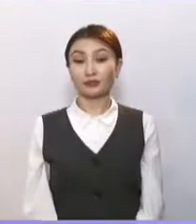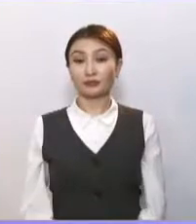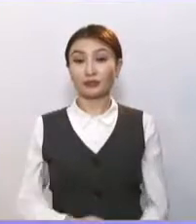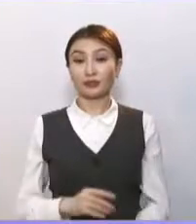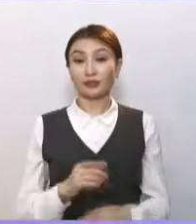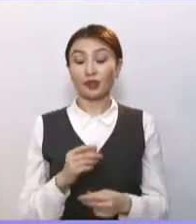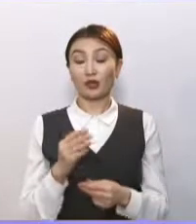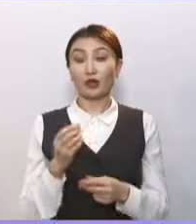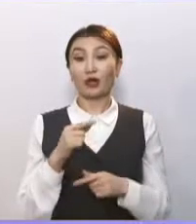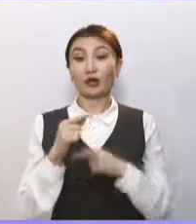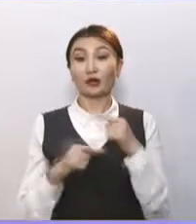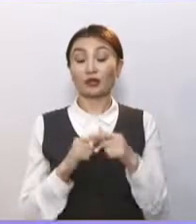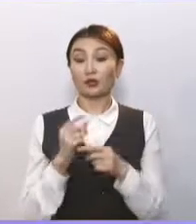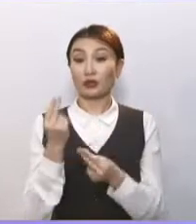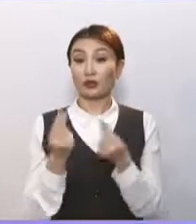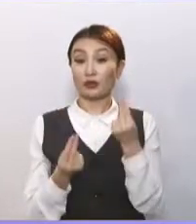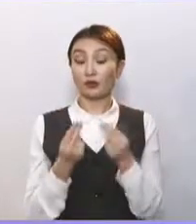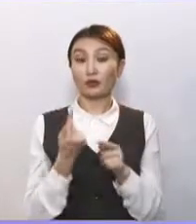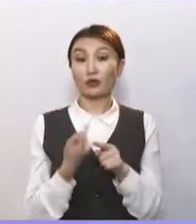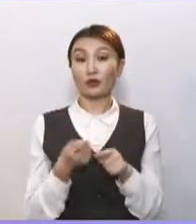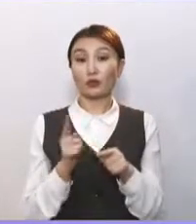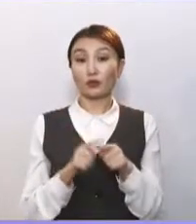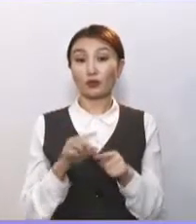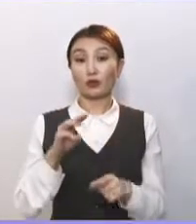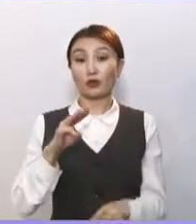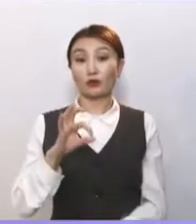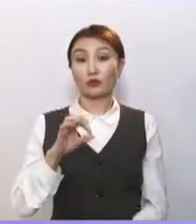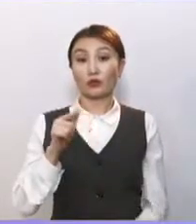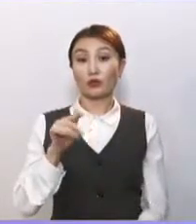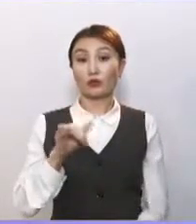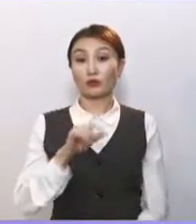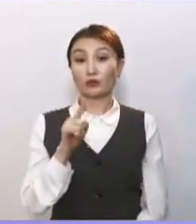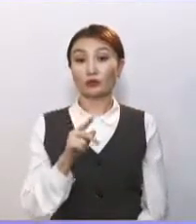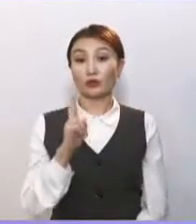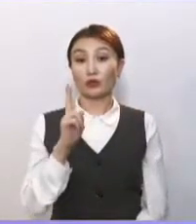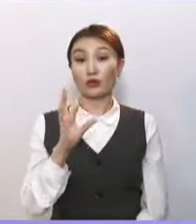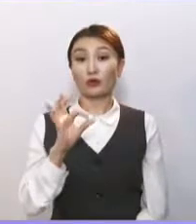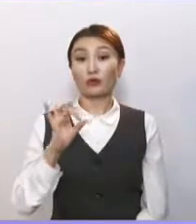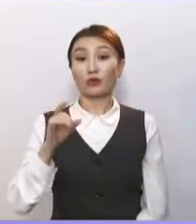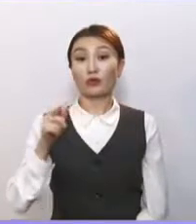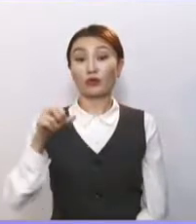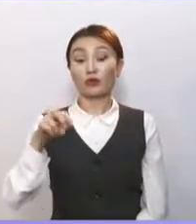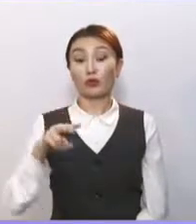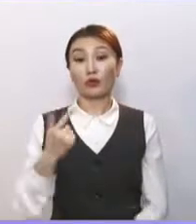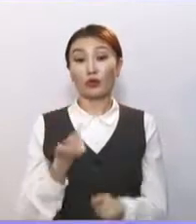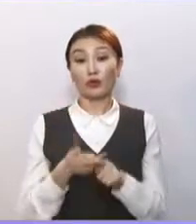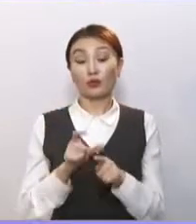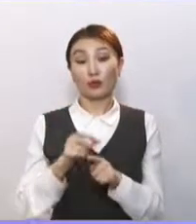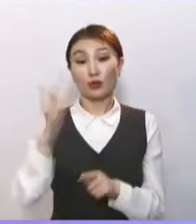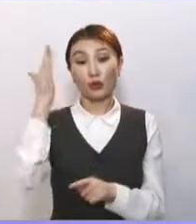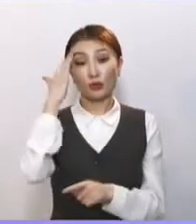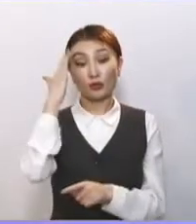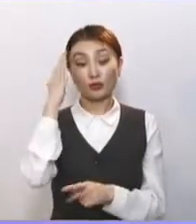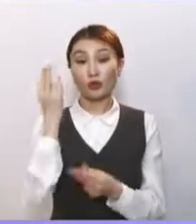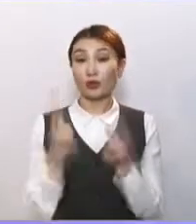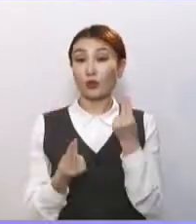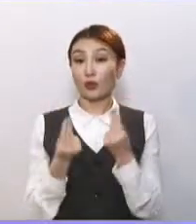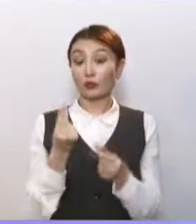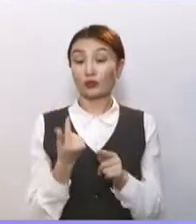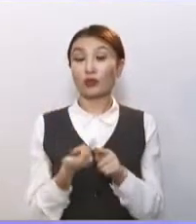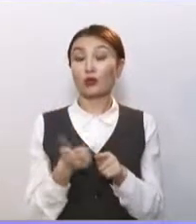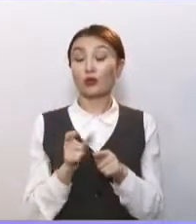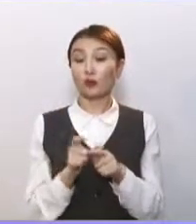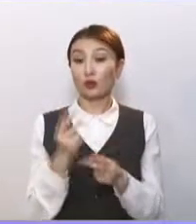Кийинки оюн бул тогуз коргол. Бул акыл оюну деп да айтылат. Бул